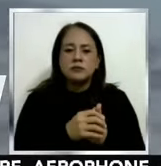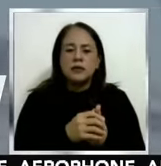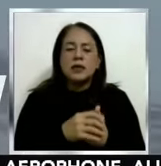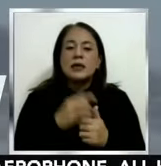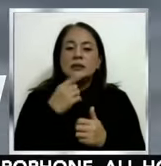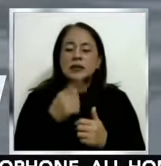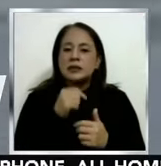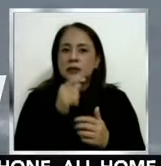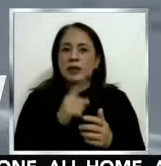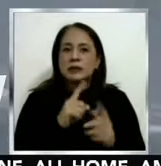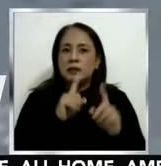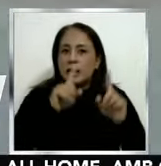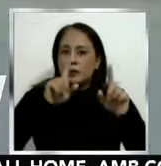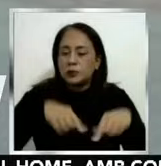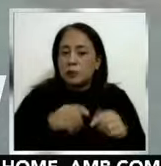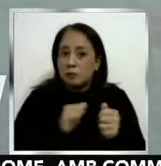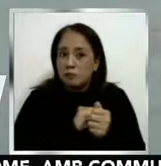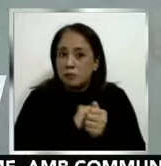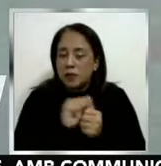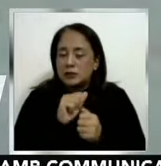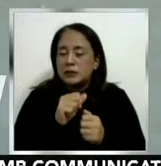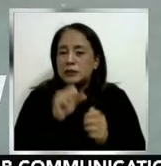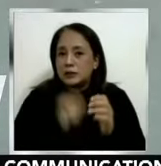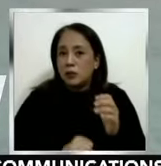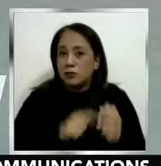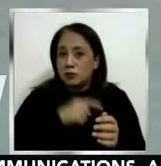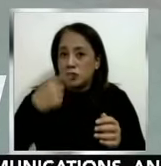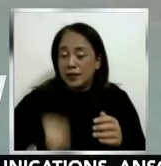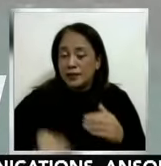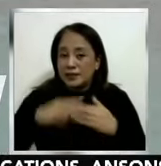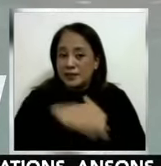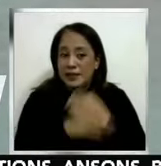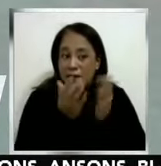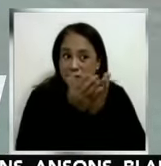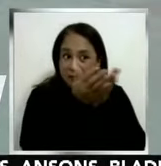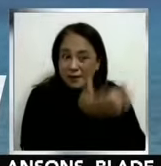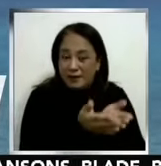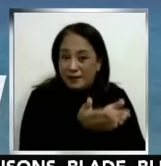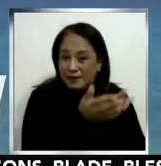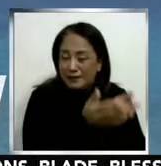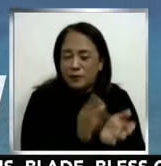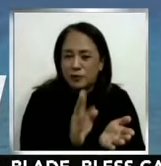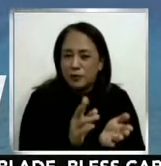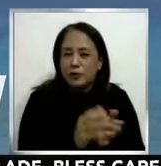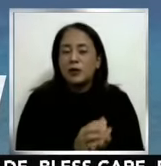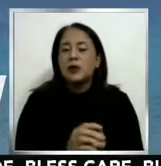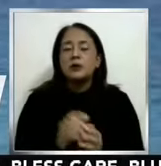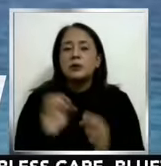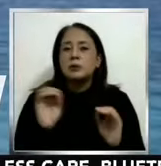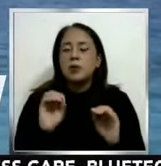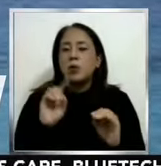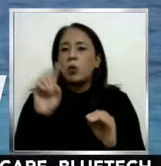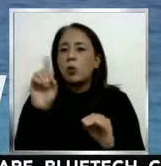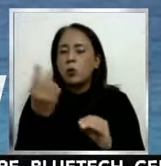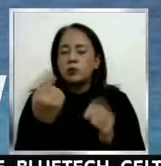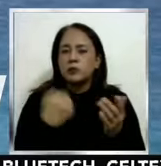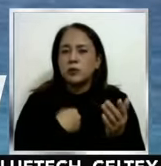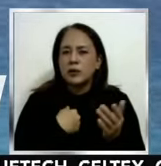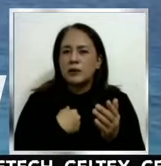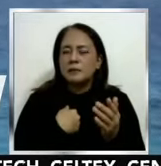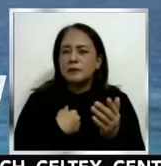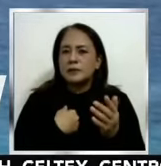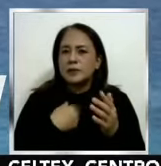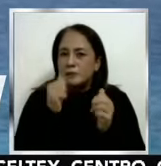sinabing daraan sa South China Sea ang nuclear-powered submarine sa ilalim ng AUKUS, may malaking kahulugan at epekto raw